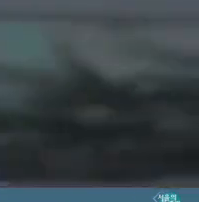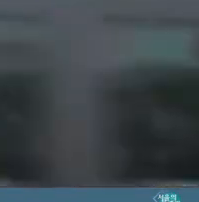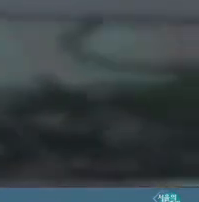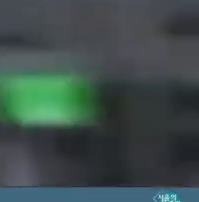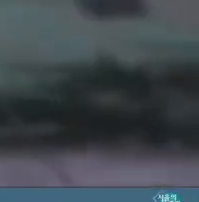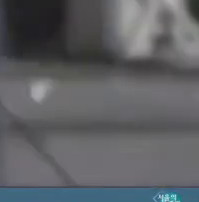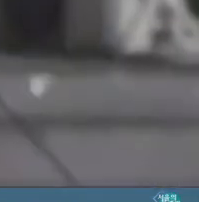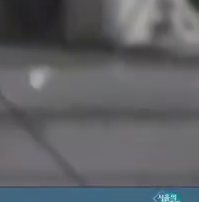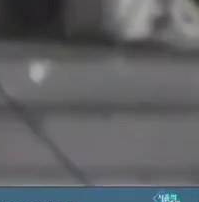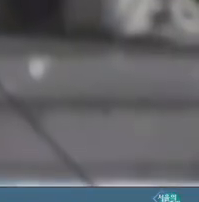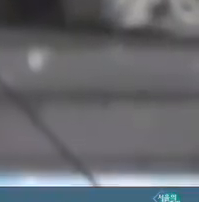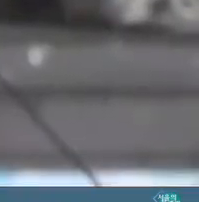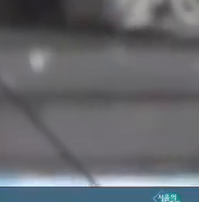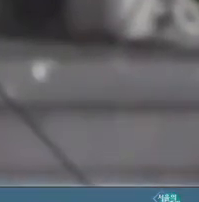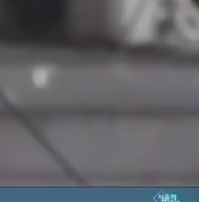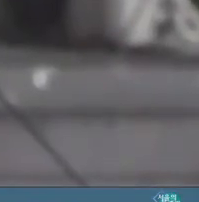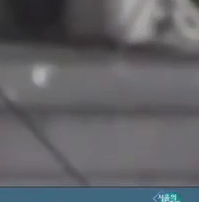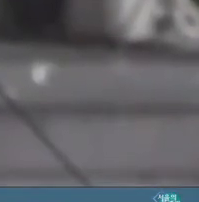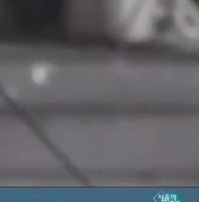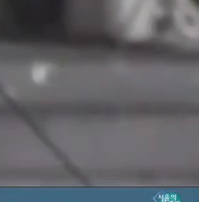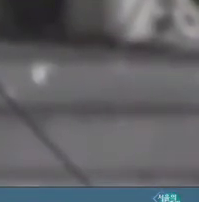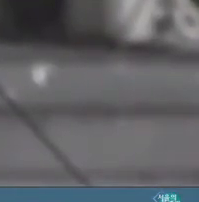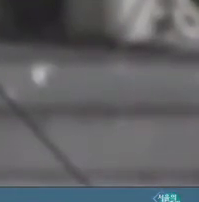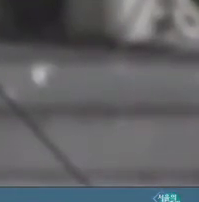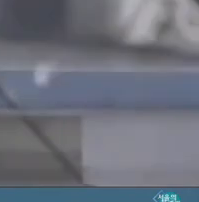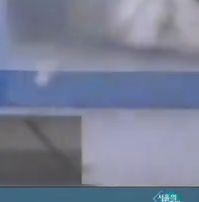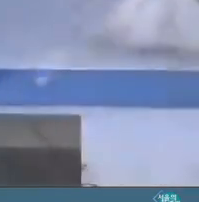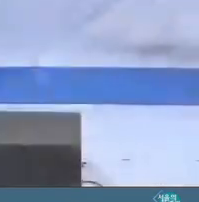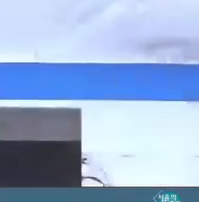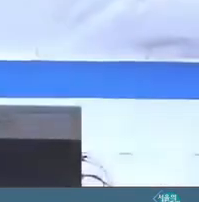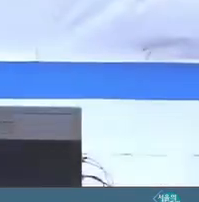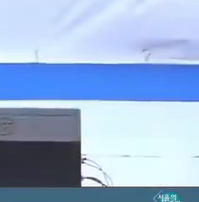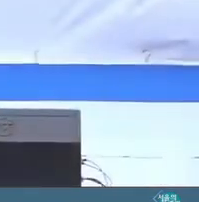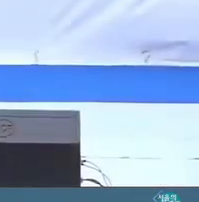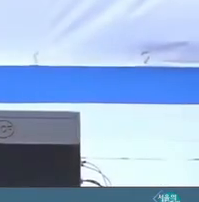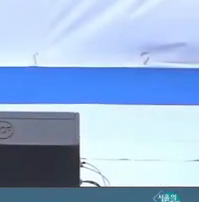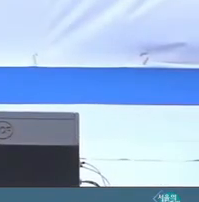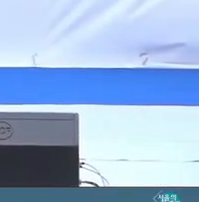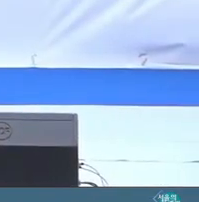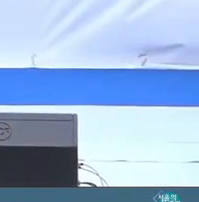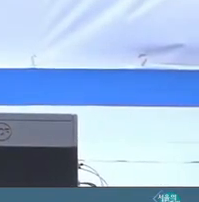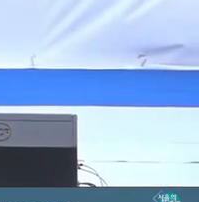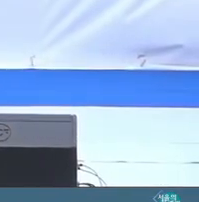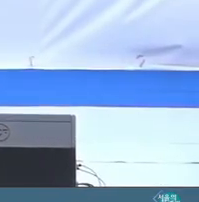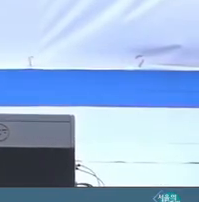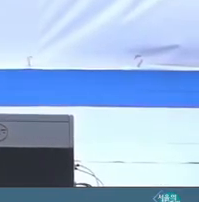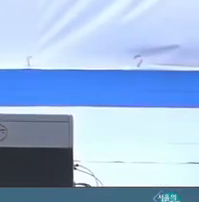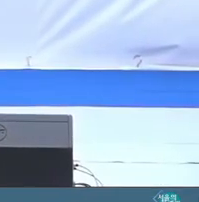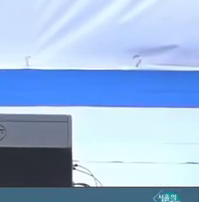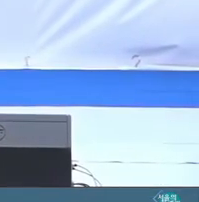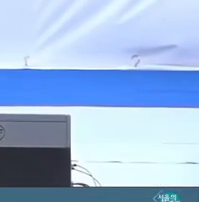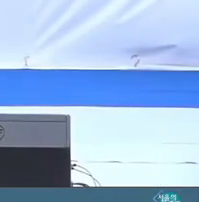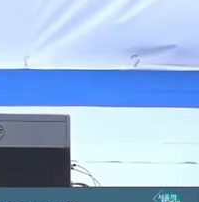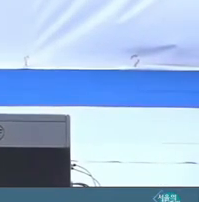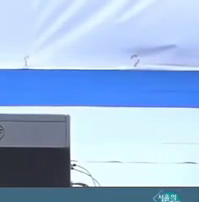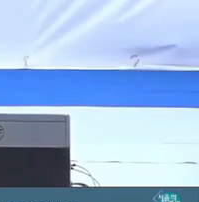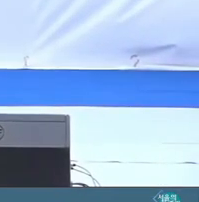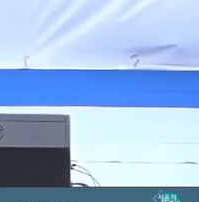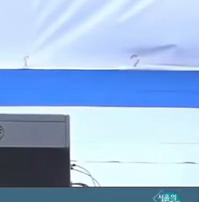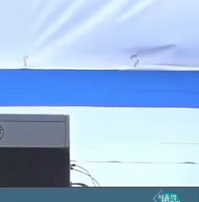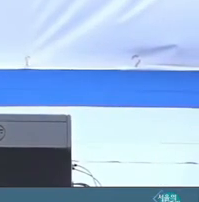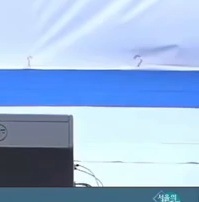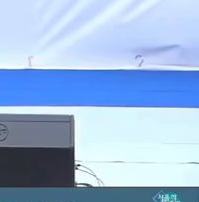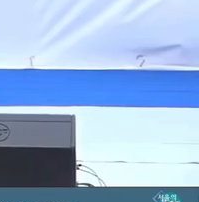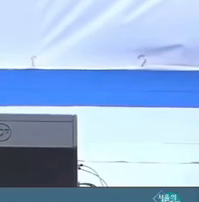방류를 서포트, 지지한다 그랬어요. 그래서 IAEA가 조사 나온 거예요. 그래가지고 방류를 하기